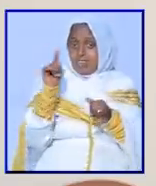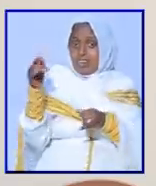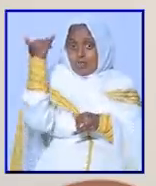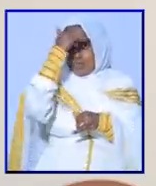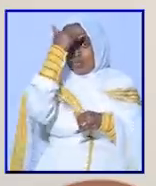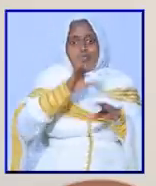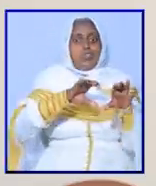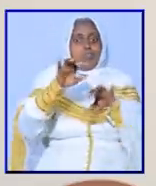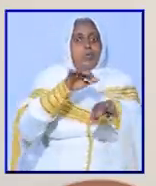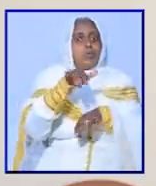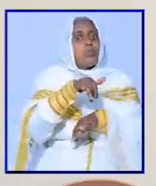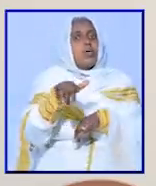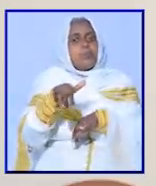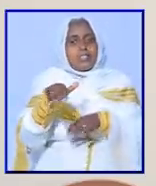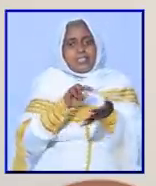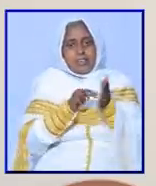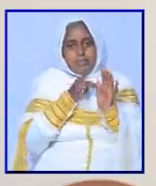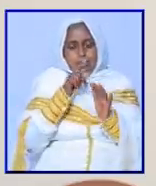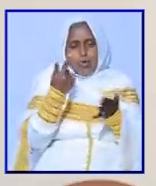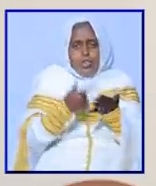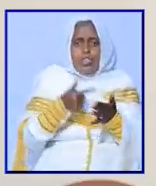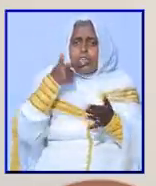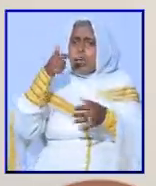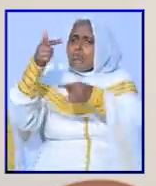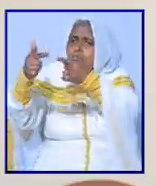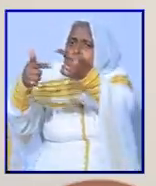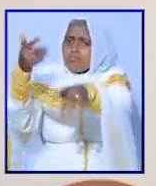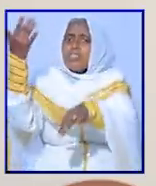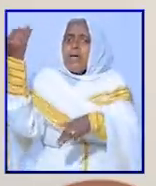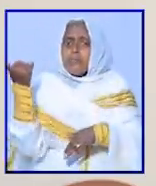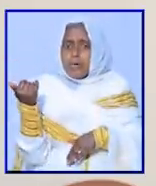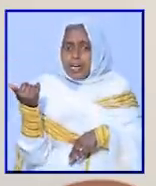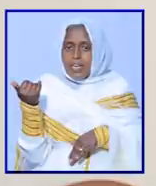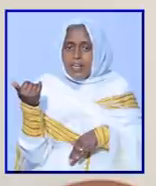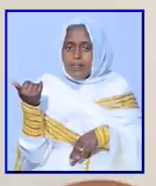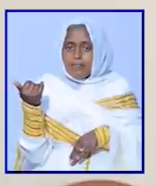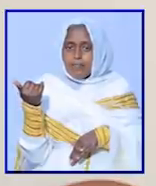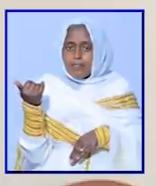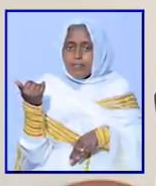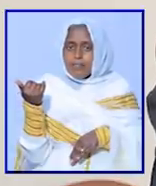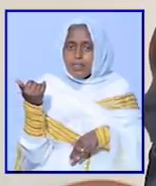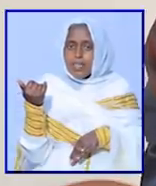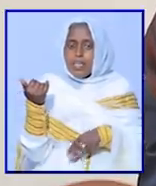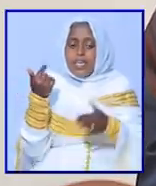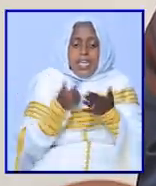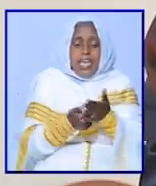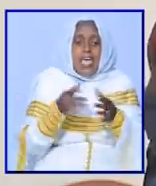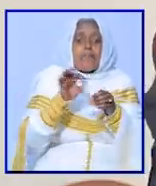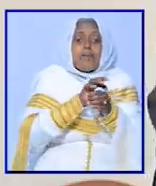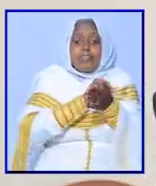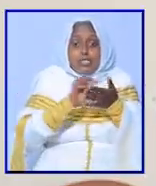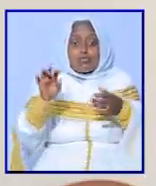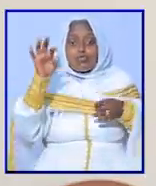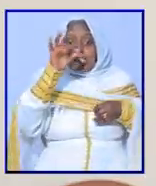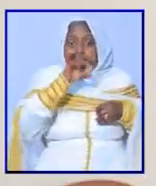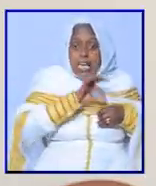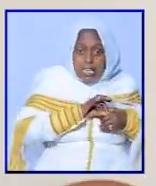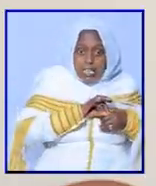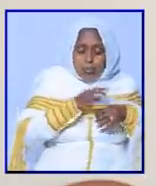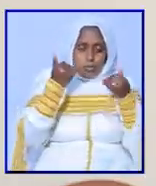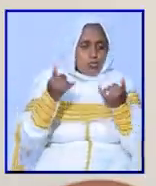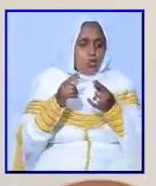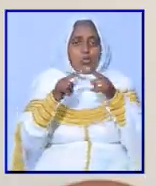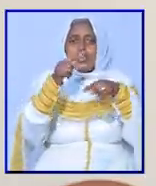ይሰጣል አሁንም አንዳንድ ሞኞች እንደሚያደርጉት ማለት ነው። እንዴ ያላችሁ ትሄዱ አልነበረም ወይ ይሄ